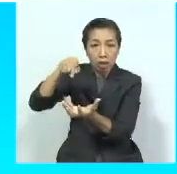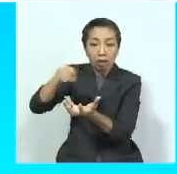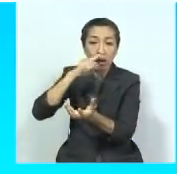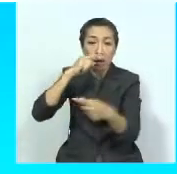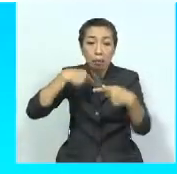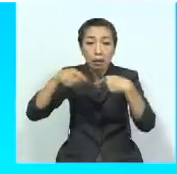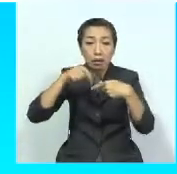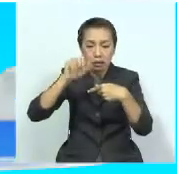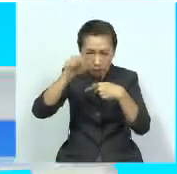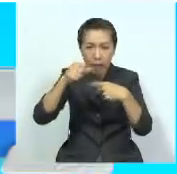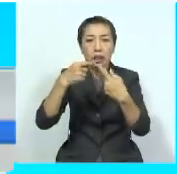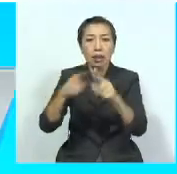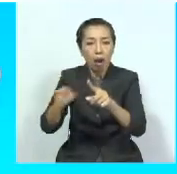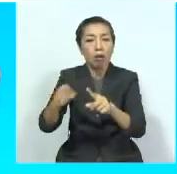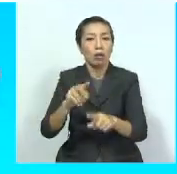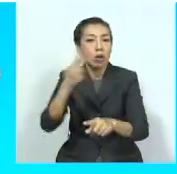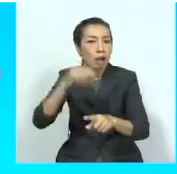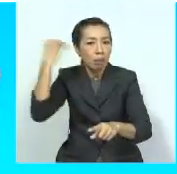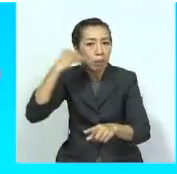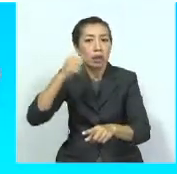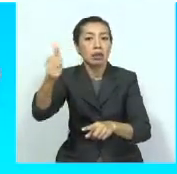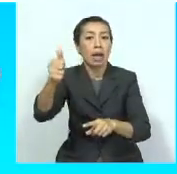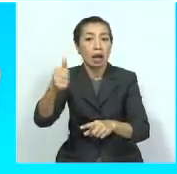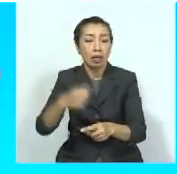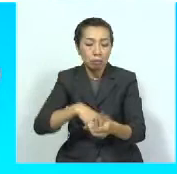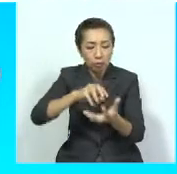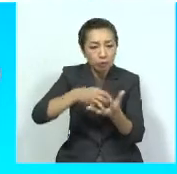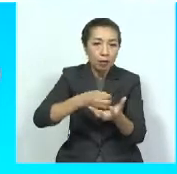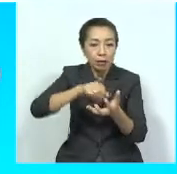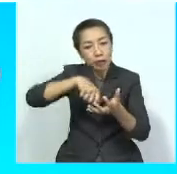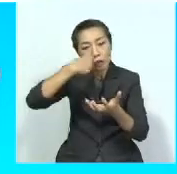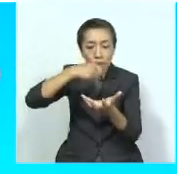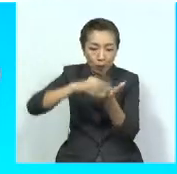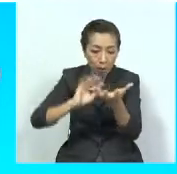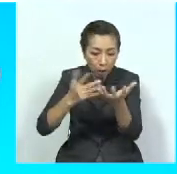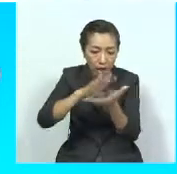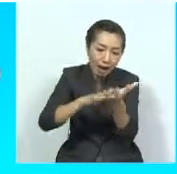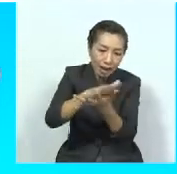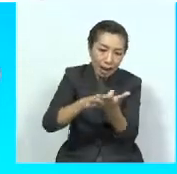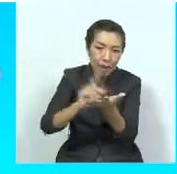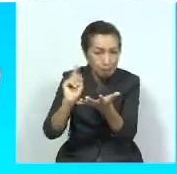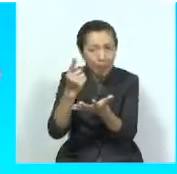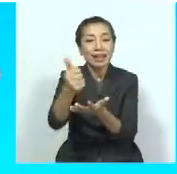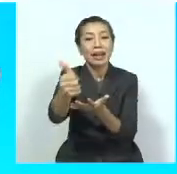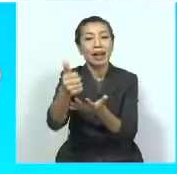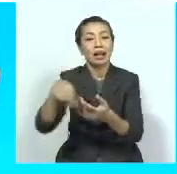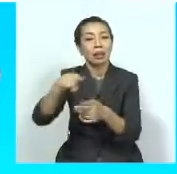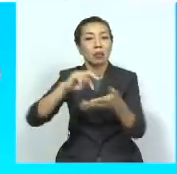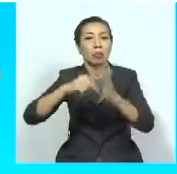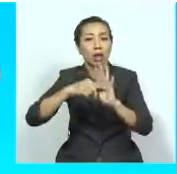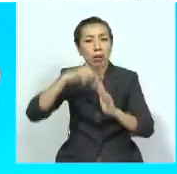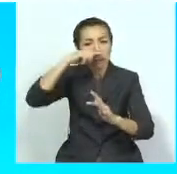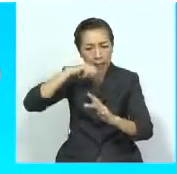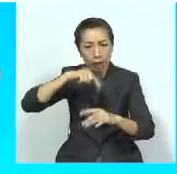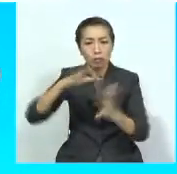ม่ใช่ครั้งเดียวทิ้งก็สามารถใช้ซ้ำแล้วซ้ำอีกทั้งทำความสะอาดกลับมาใช้ได้โดยใช้ยืนพื้นฐานอยู่บนวัฒนธรรมไทยที่เรารู้จักการใช้ปิ่นโตกันม